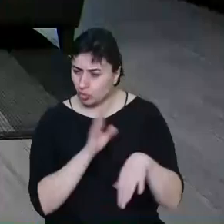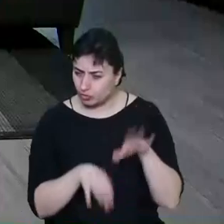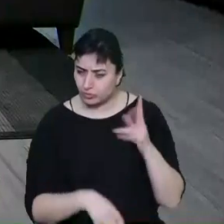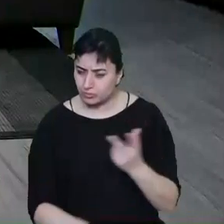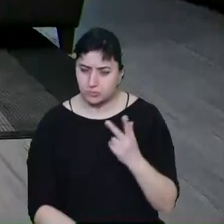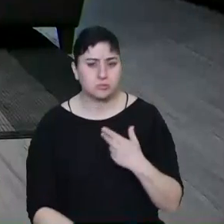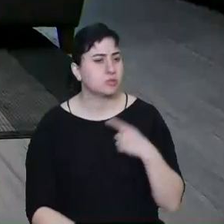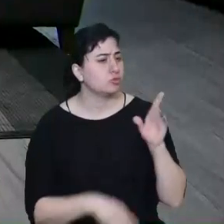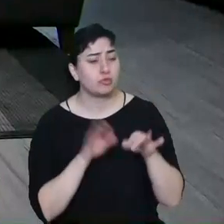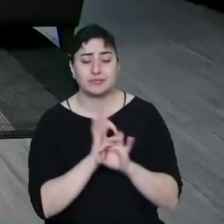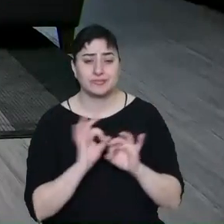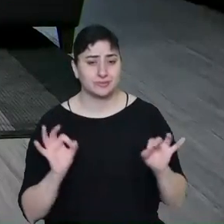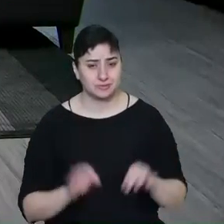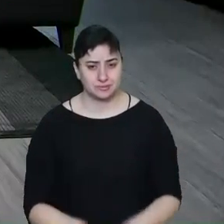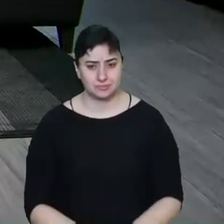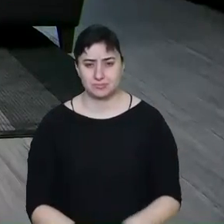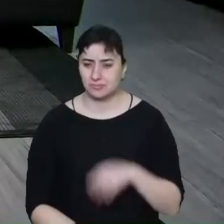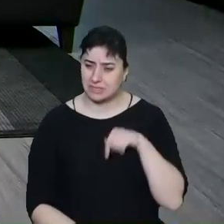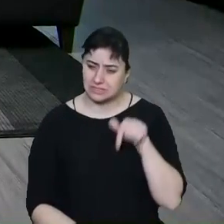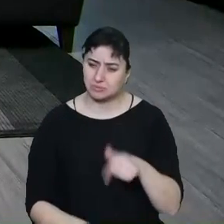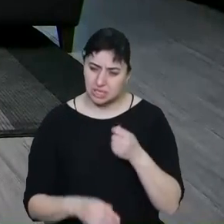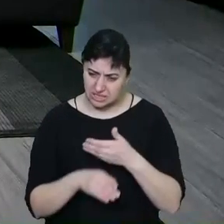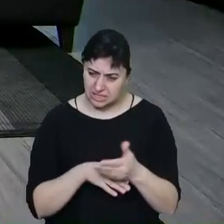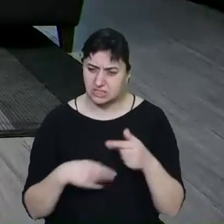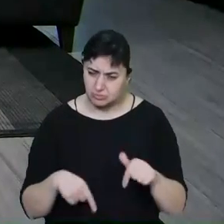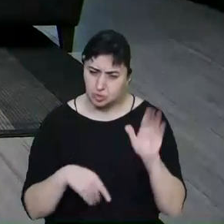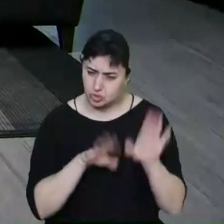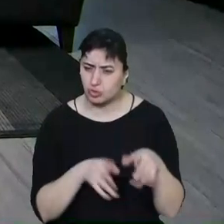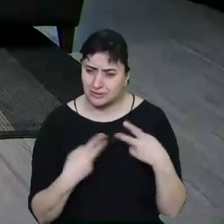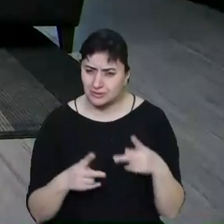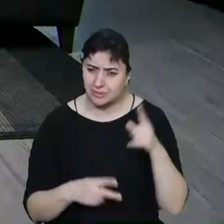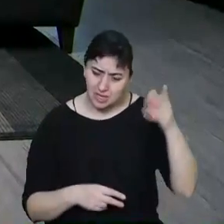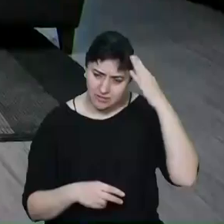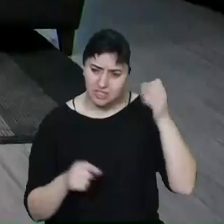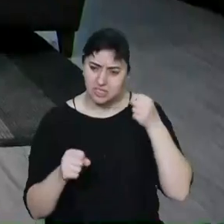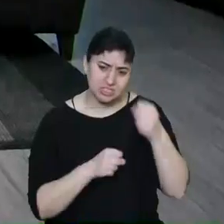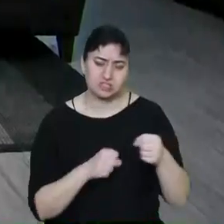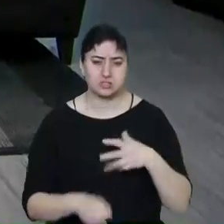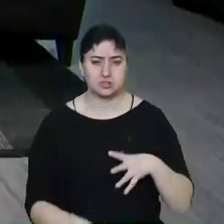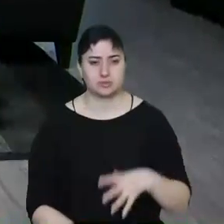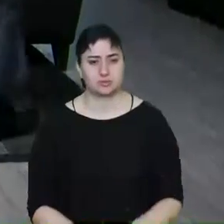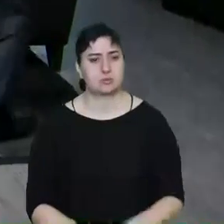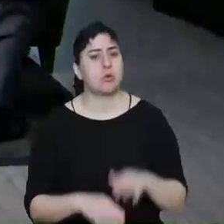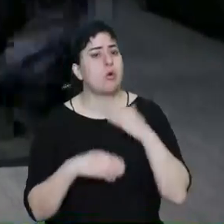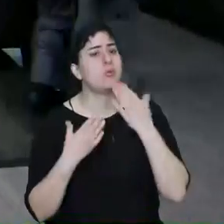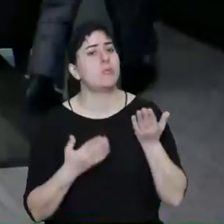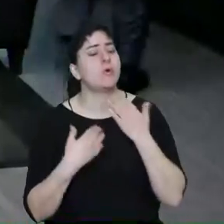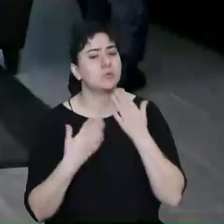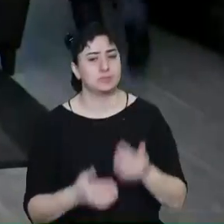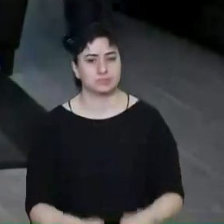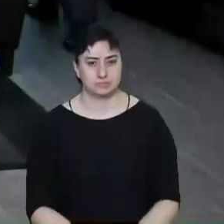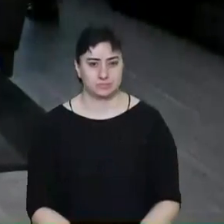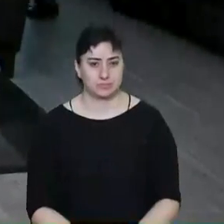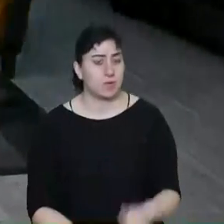Hayır Tim, hiç dövmedin. Şimdi biraz geç mi oldu acaba? Çünkü kafasını kırasın var da. Ayaklanıp bastonla